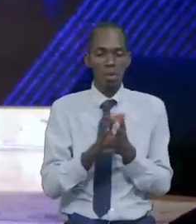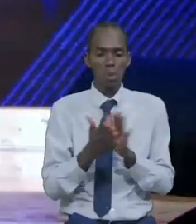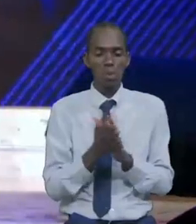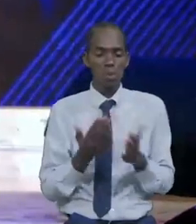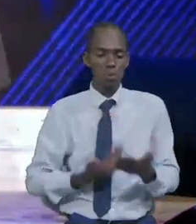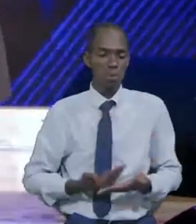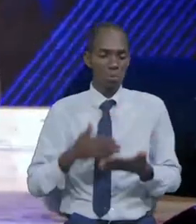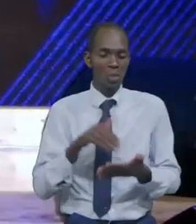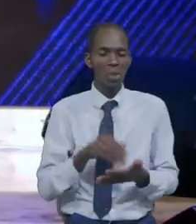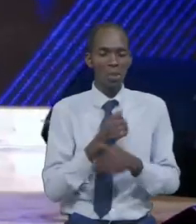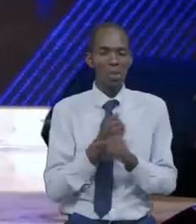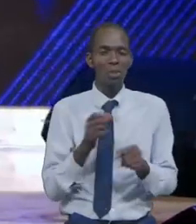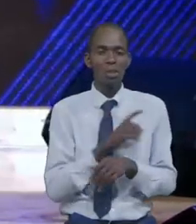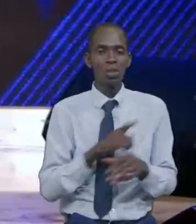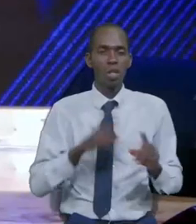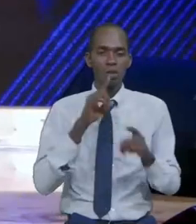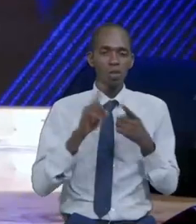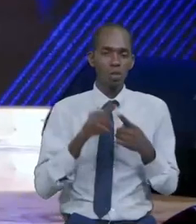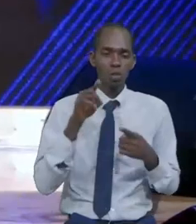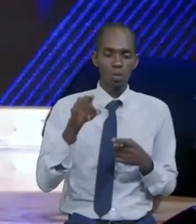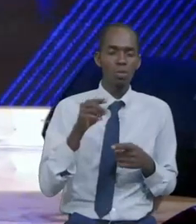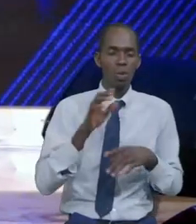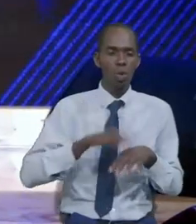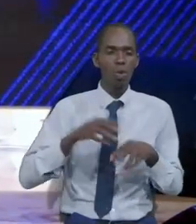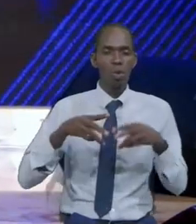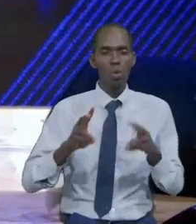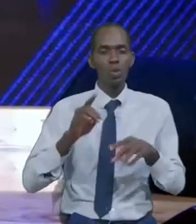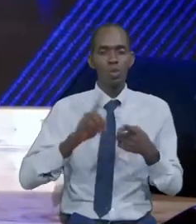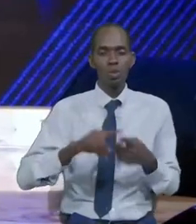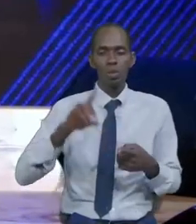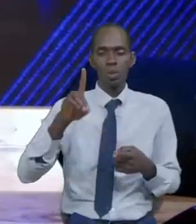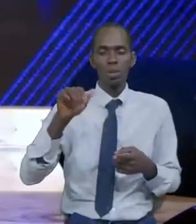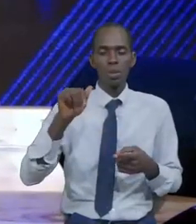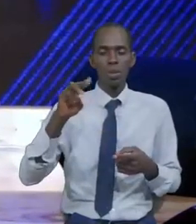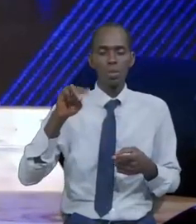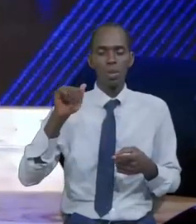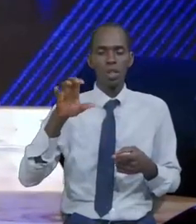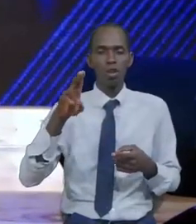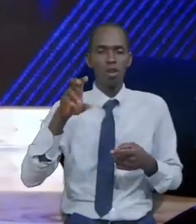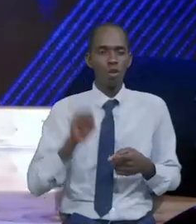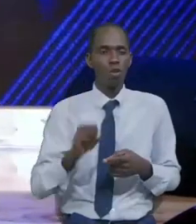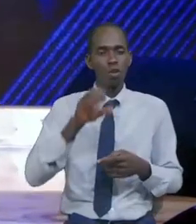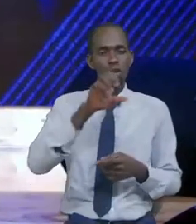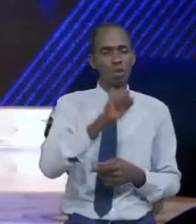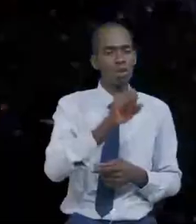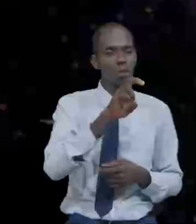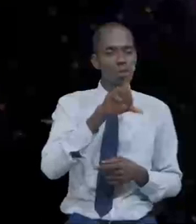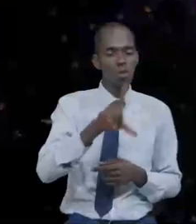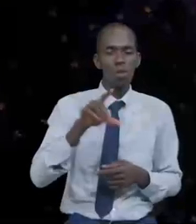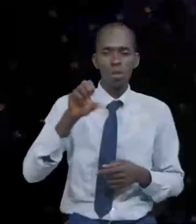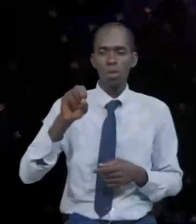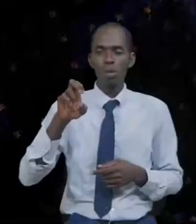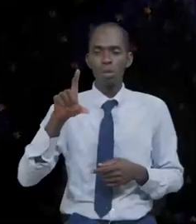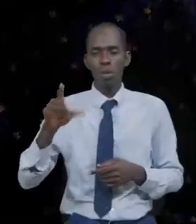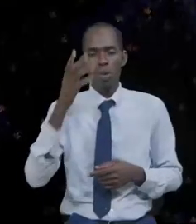a parlé sur la en route pour Damas. Saul, Saul, pourquoi me persécutes-tu? Ouais, qui es-tu,